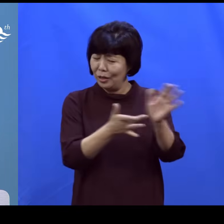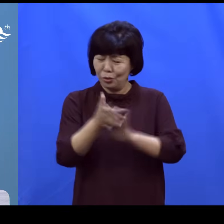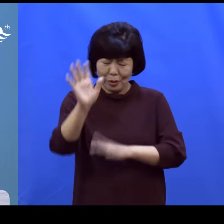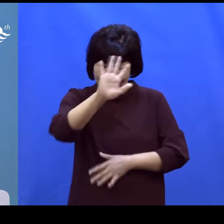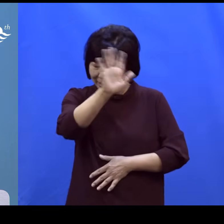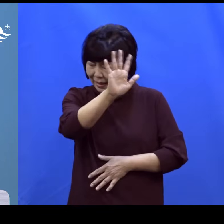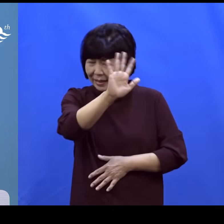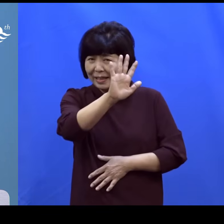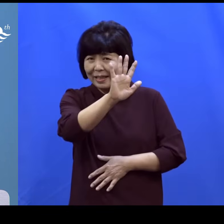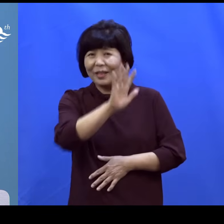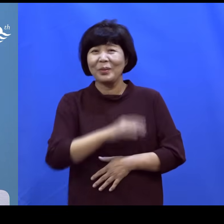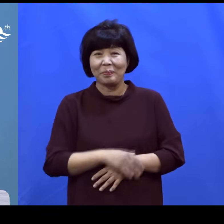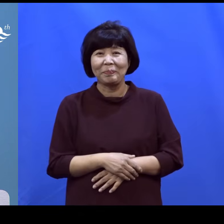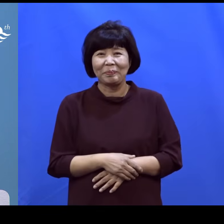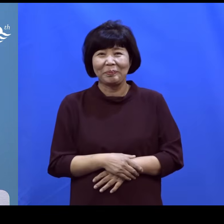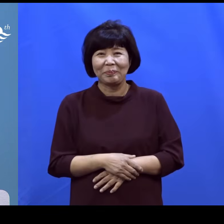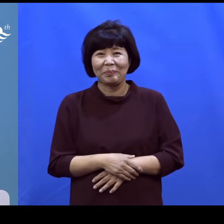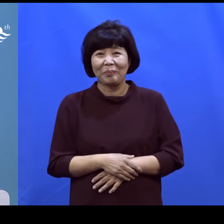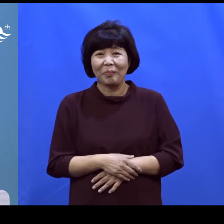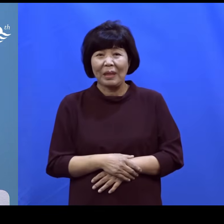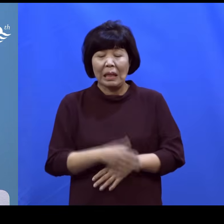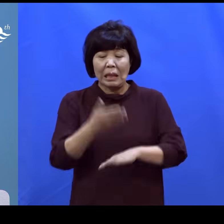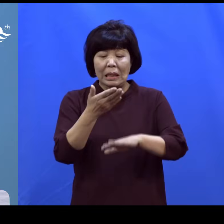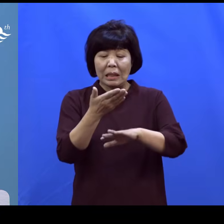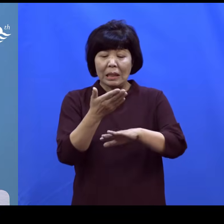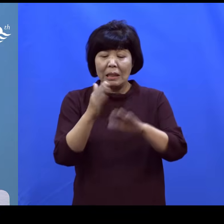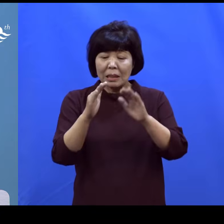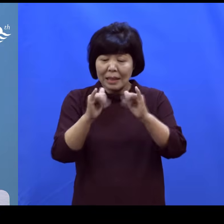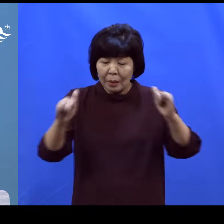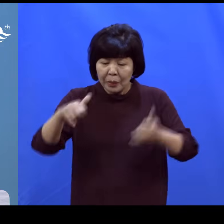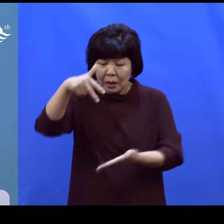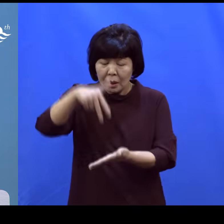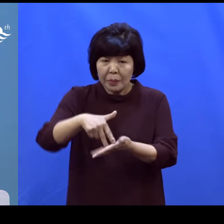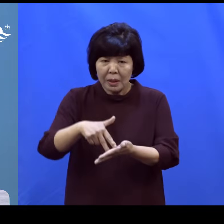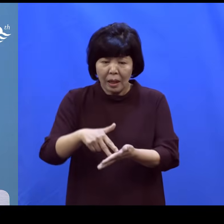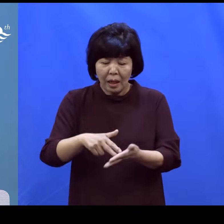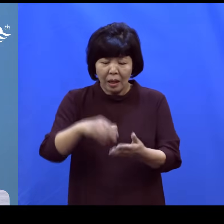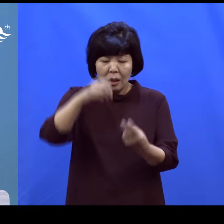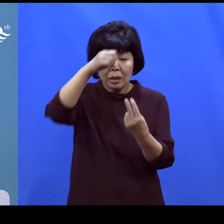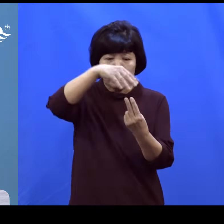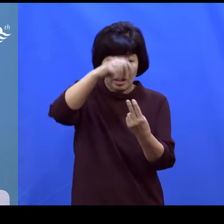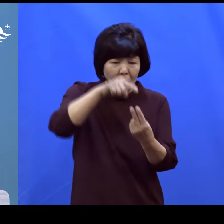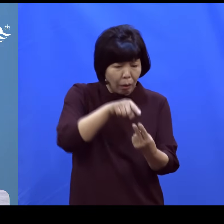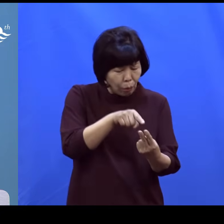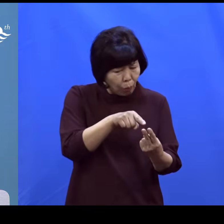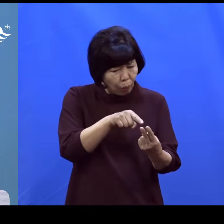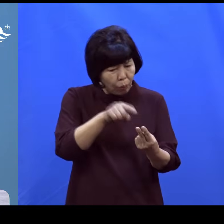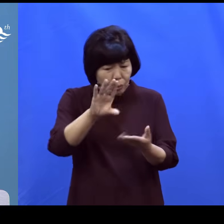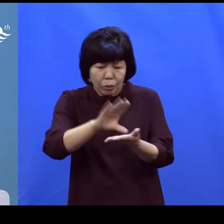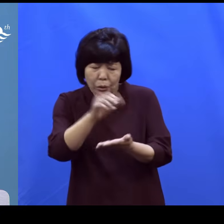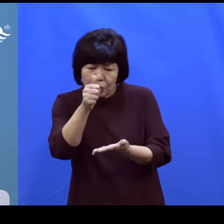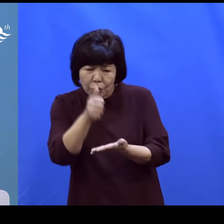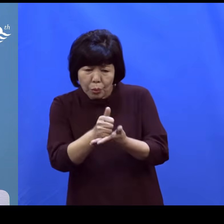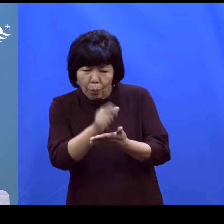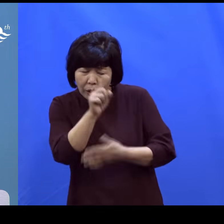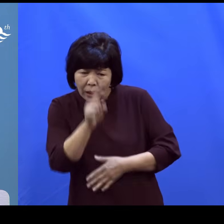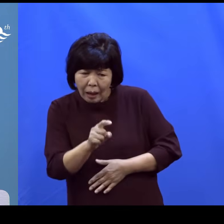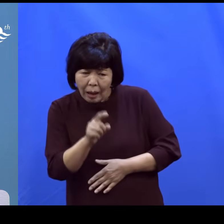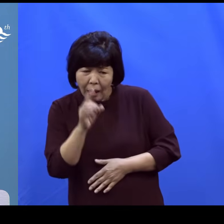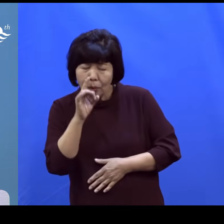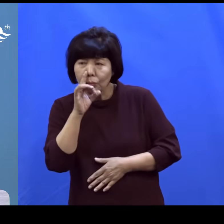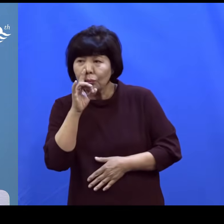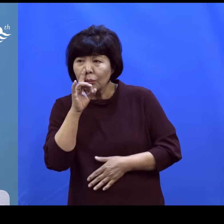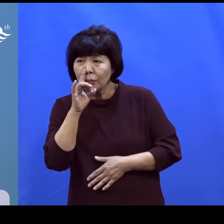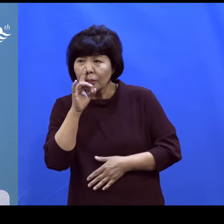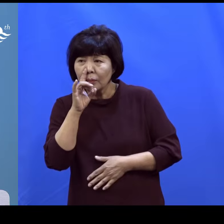아닙니다. 누가 보아도 그가 그리스도처럼 보여지는 그때에 나는 광야에 외치는 자의 소리입니다. 이게